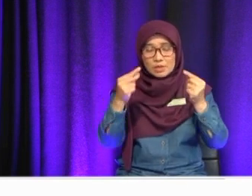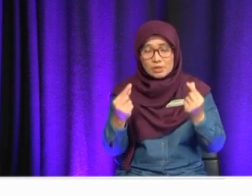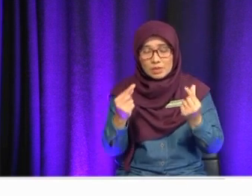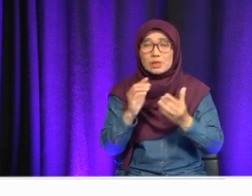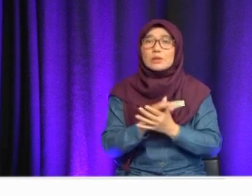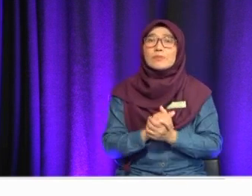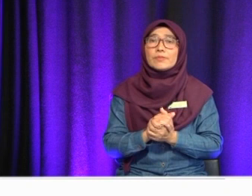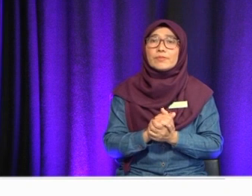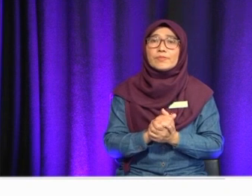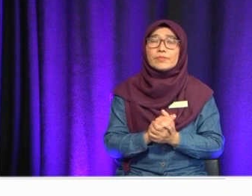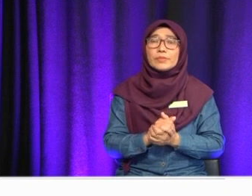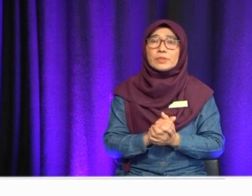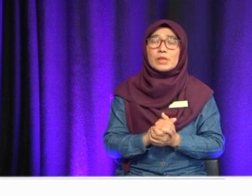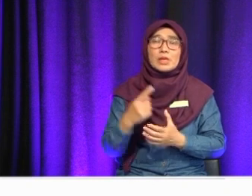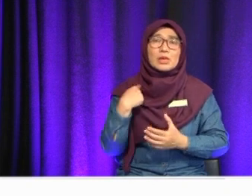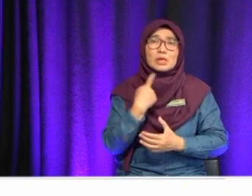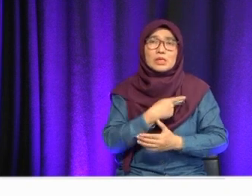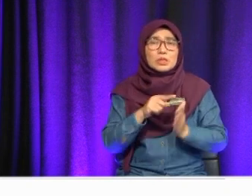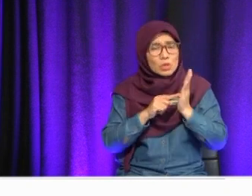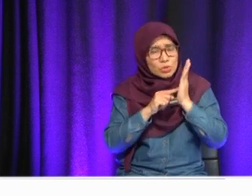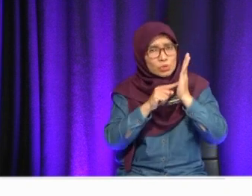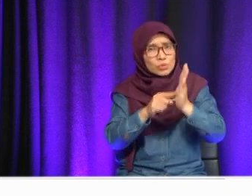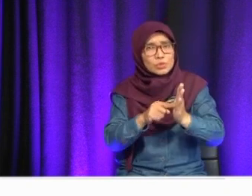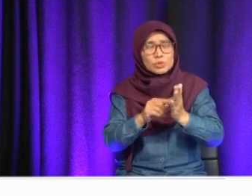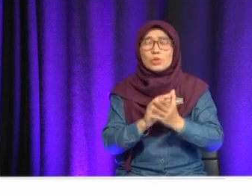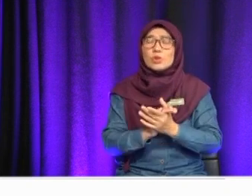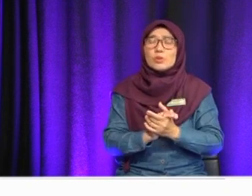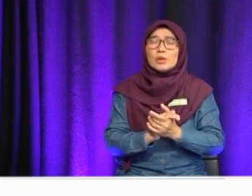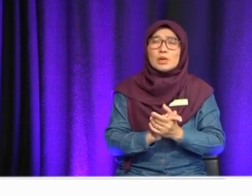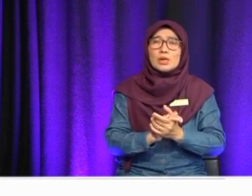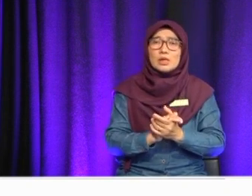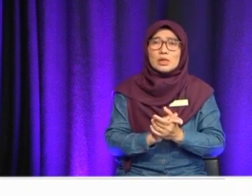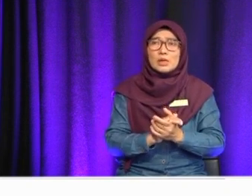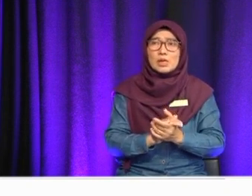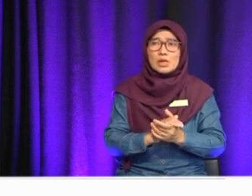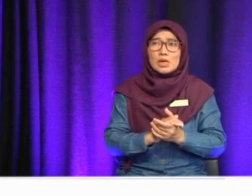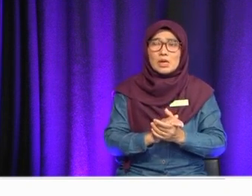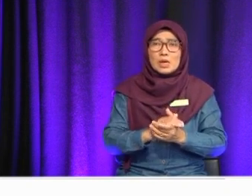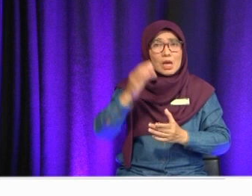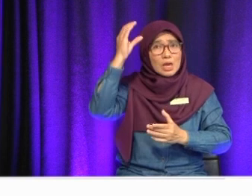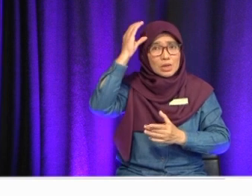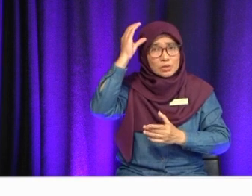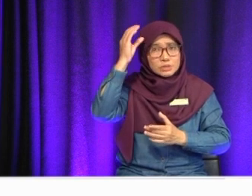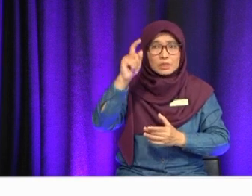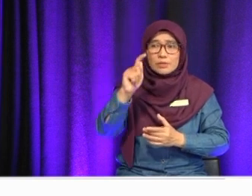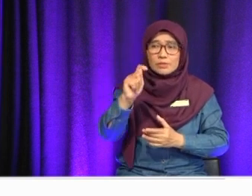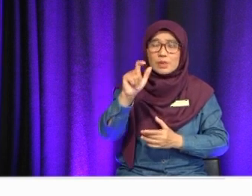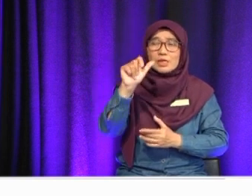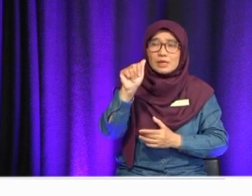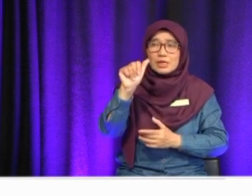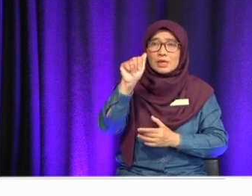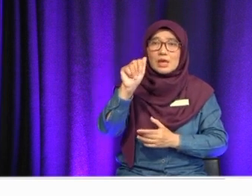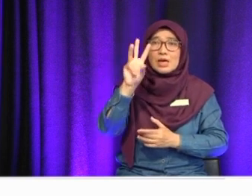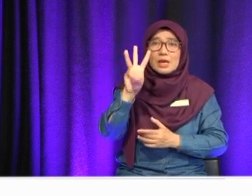Islam ini, kita menonjolkan konsep ta'awun dalam dalam kita berurusan dengan orang lain,